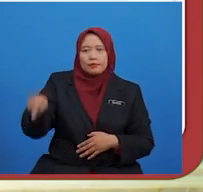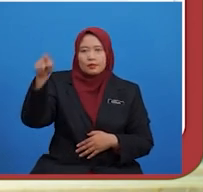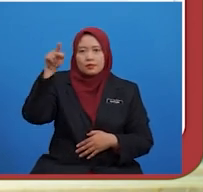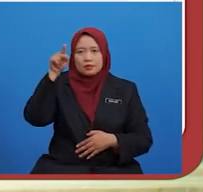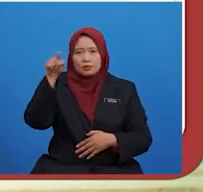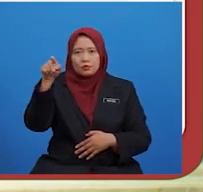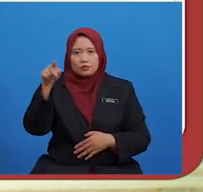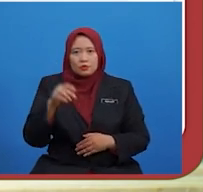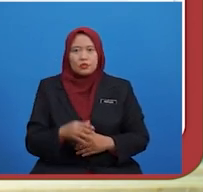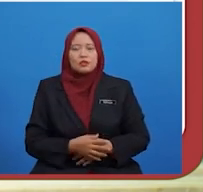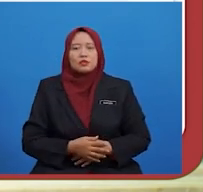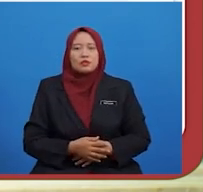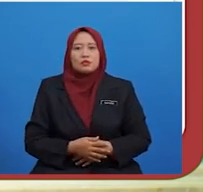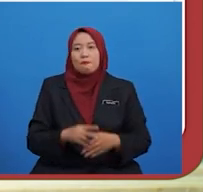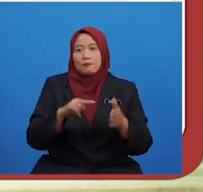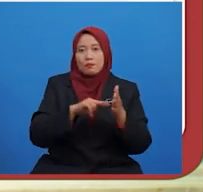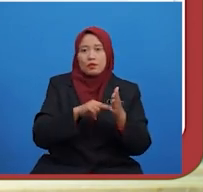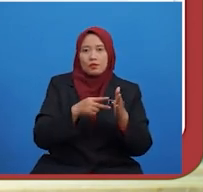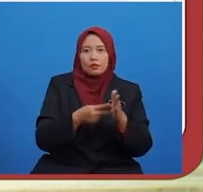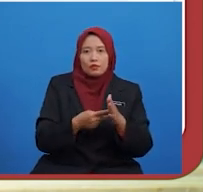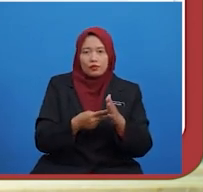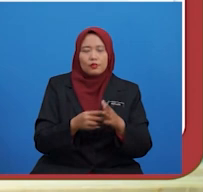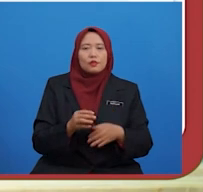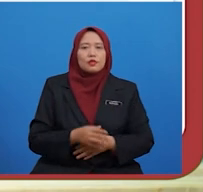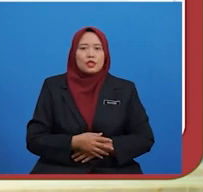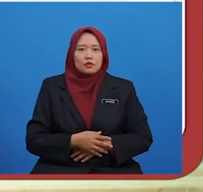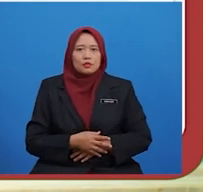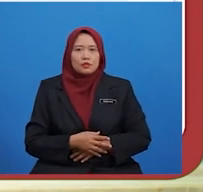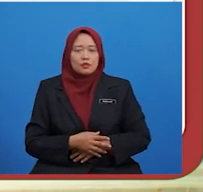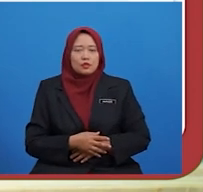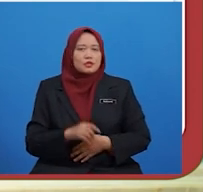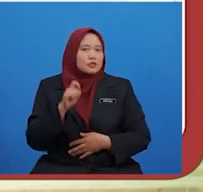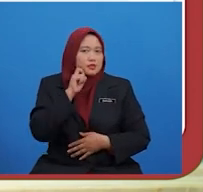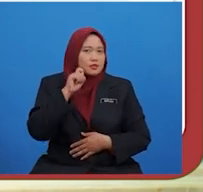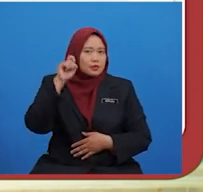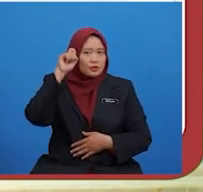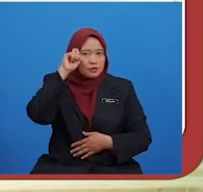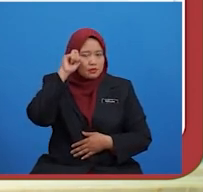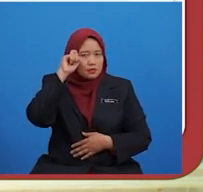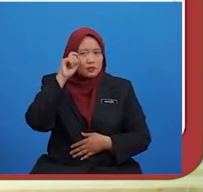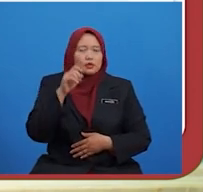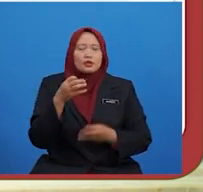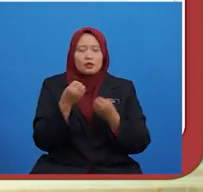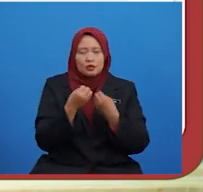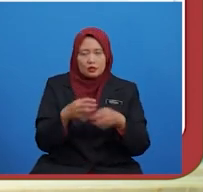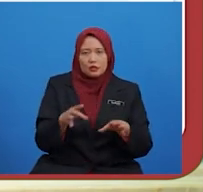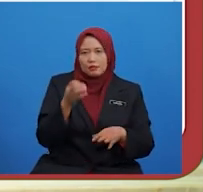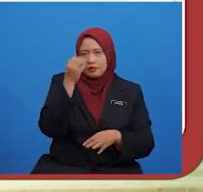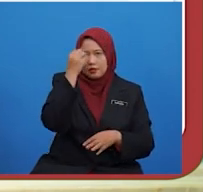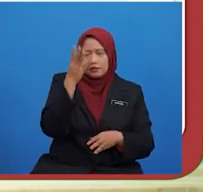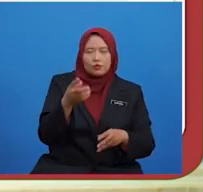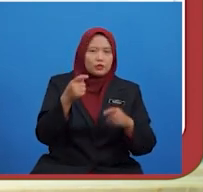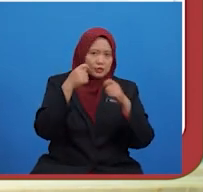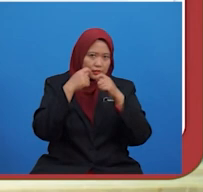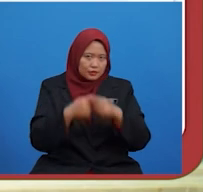semikolon. Maksudnya, pemboleh ubah jantina telah diisytiharkan dan terus